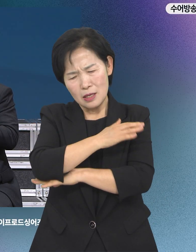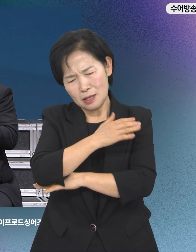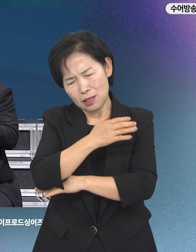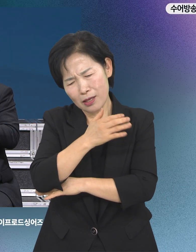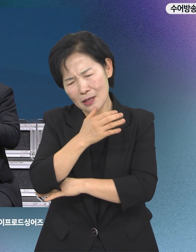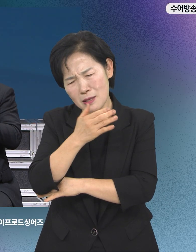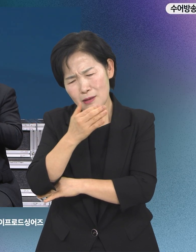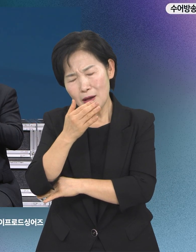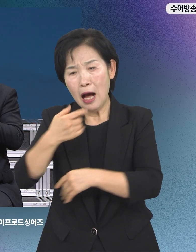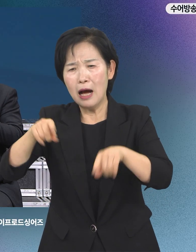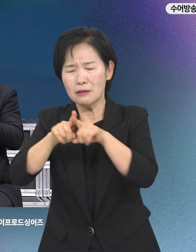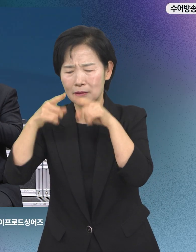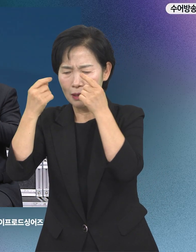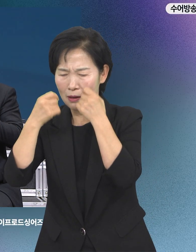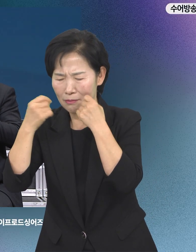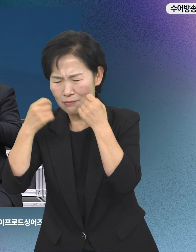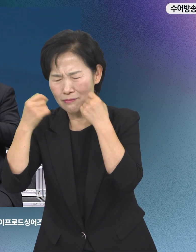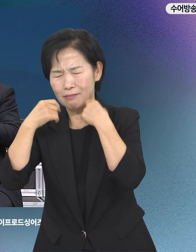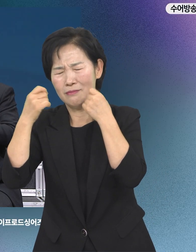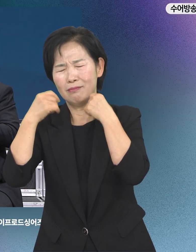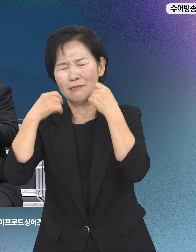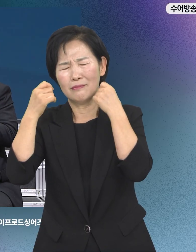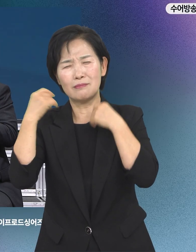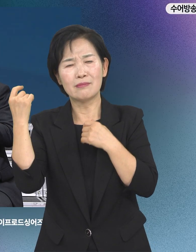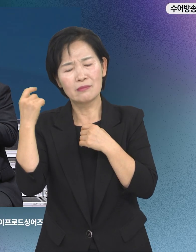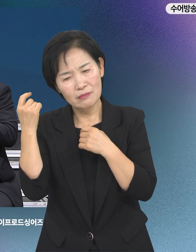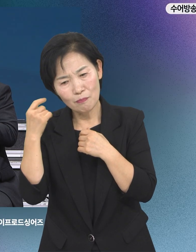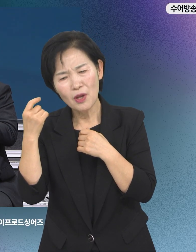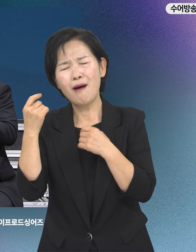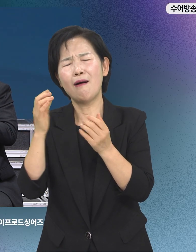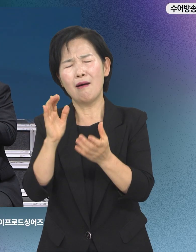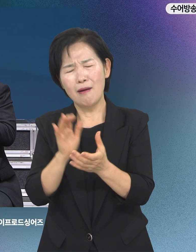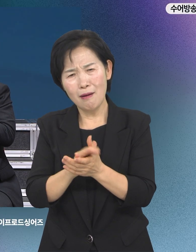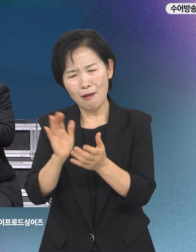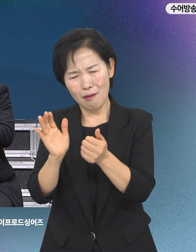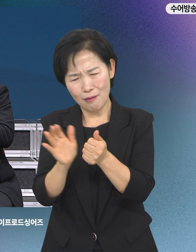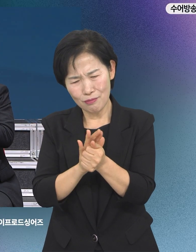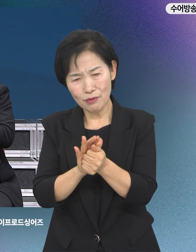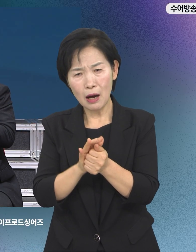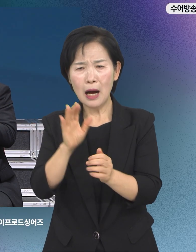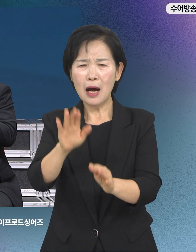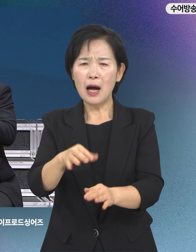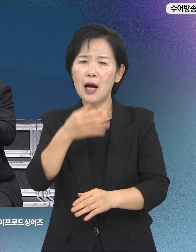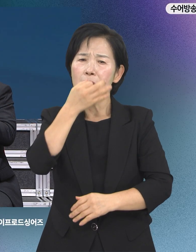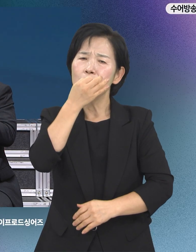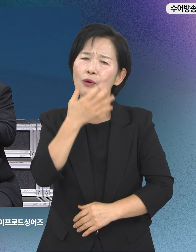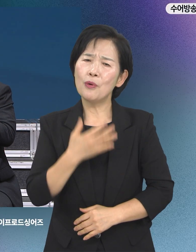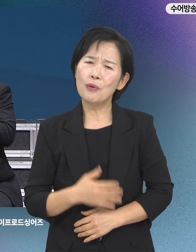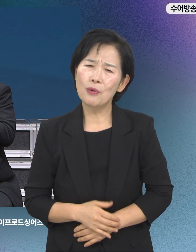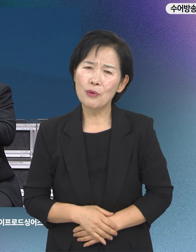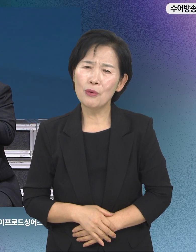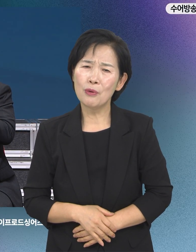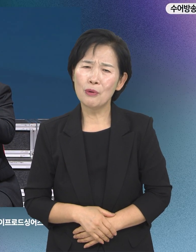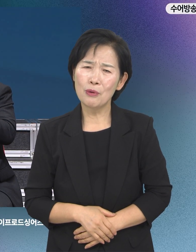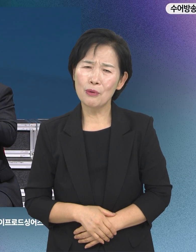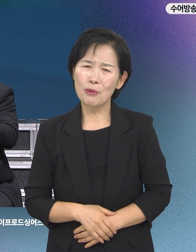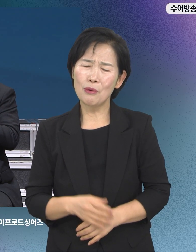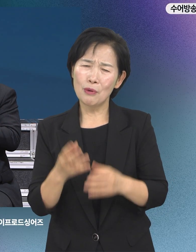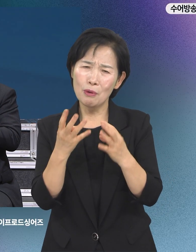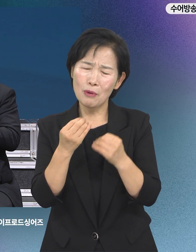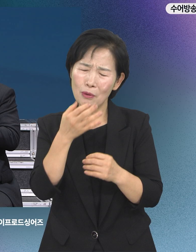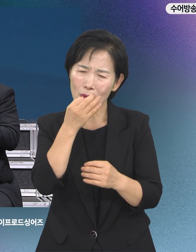함께 들어주셨습니다. 그리고 이렇게 말했습니다. 많이 힘드셨죠? 많이 힘들으셨죠? 참